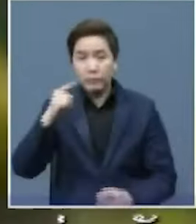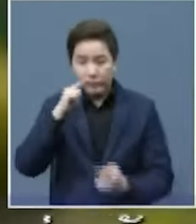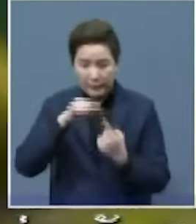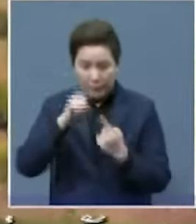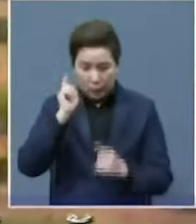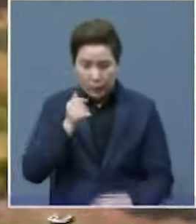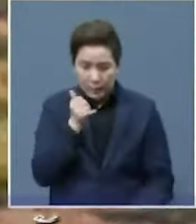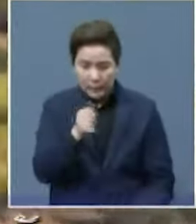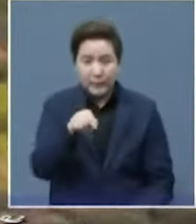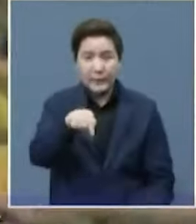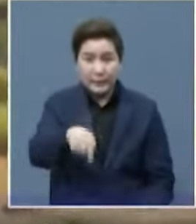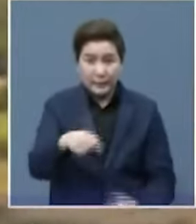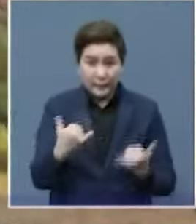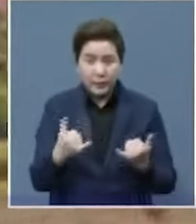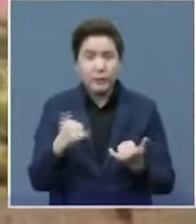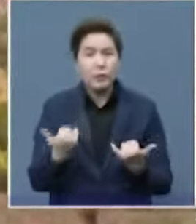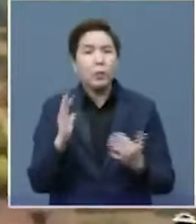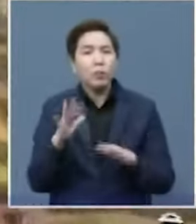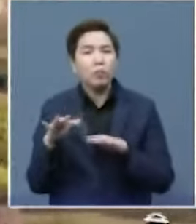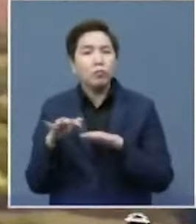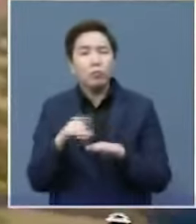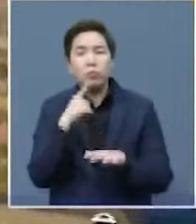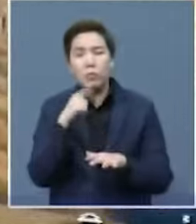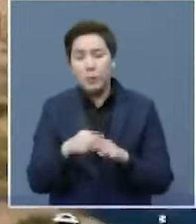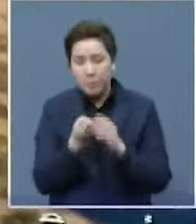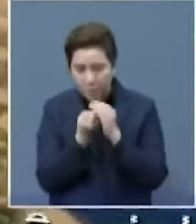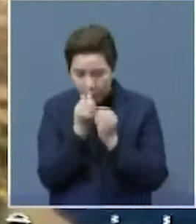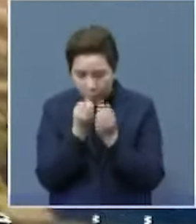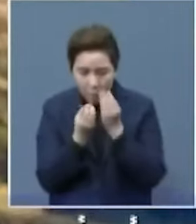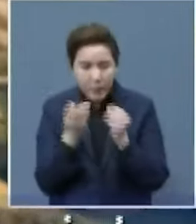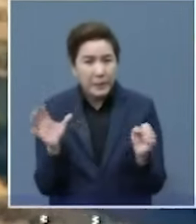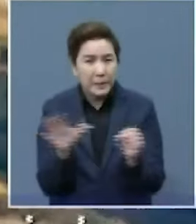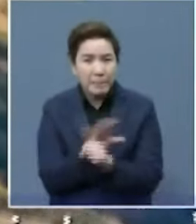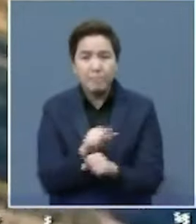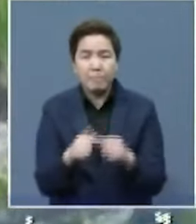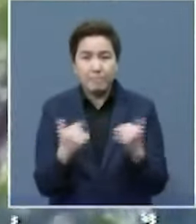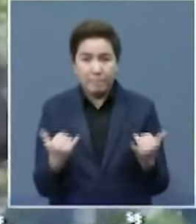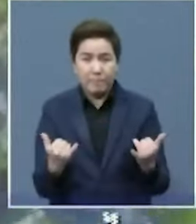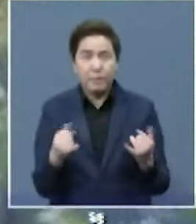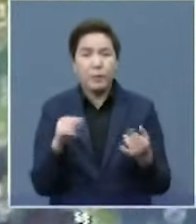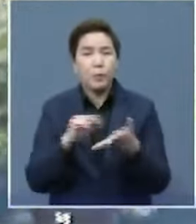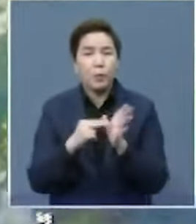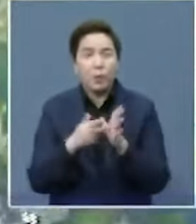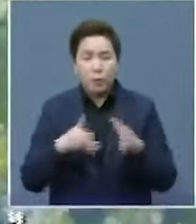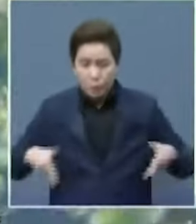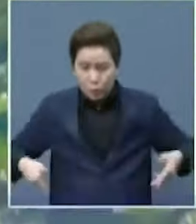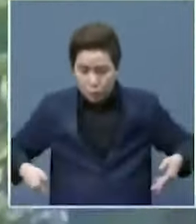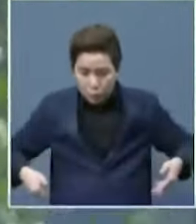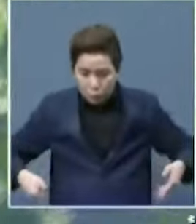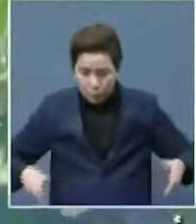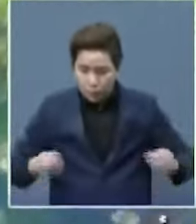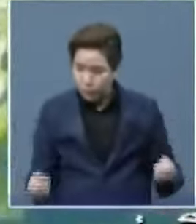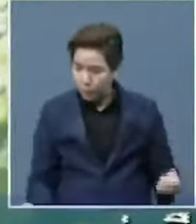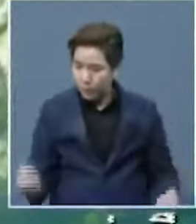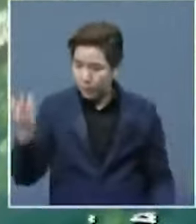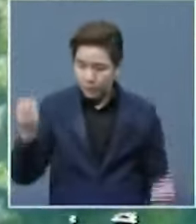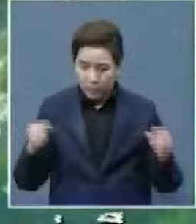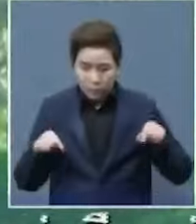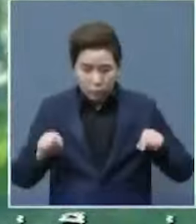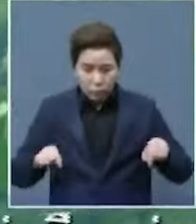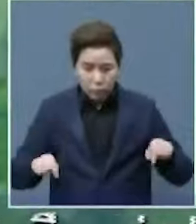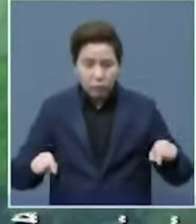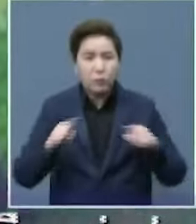ต้องมาที่นี่เท่านั้นนะคะคือช่วงนี้เขาบอกว่าเป็นช่วงที่ผลิดอกเบ่งบานแบบฟูลบลูมค่ะตลอด2ข้างทางที่คุณผู้ชมเดินไปเนี่ย